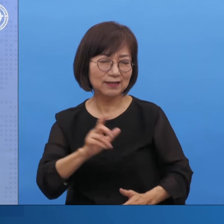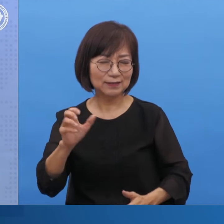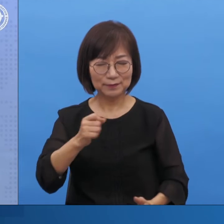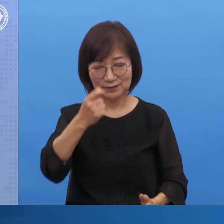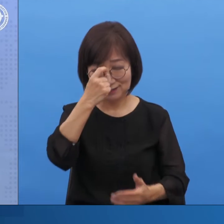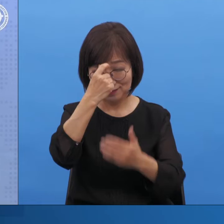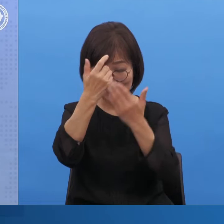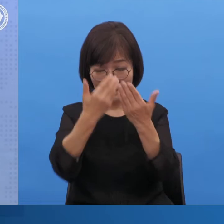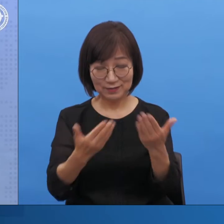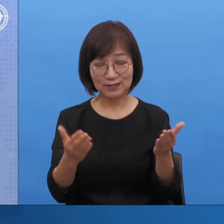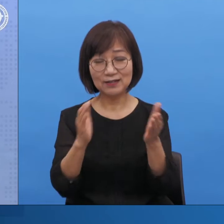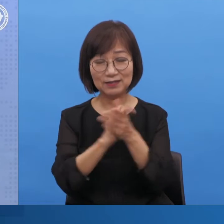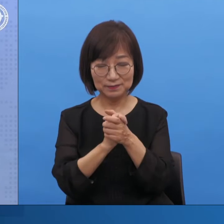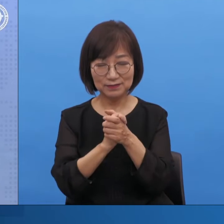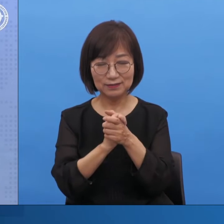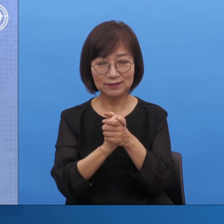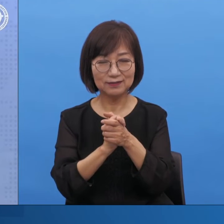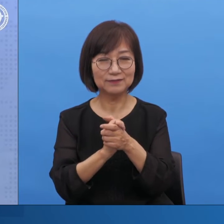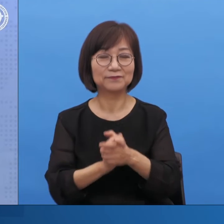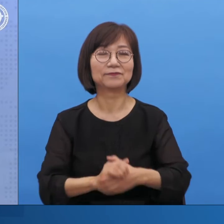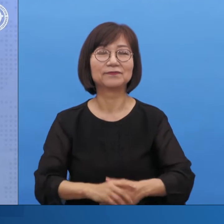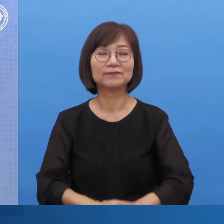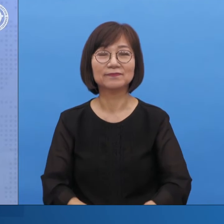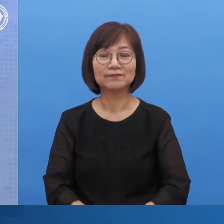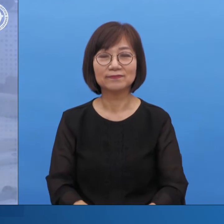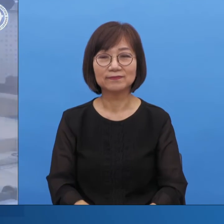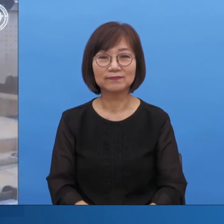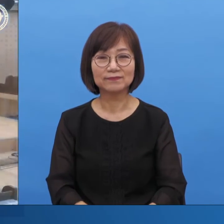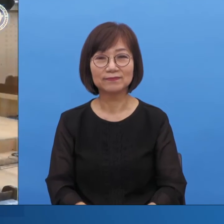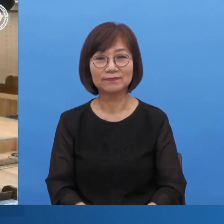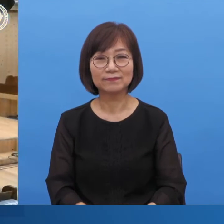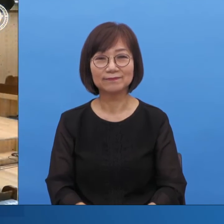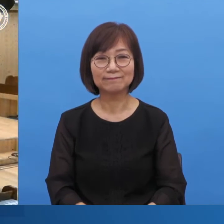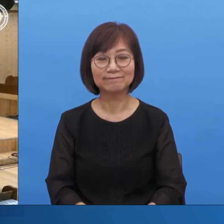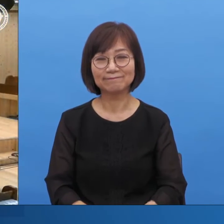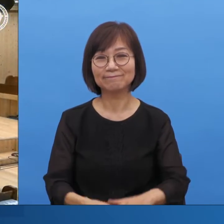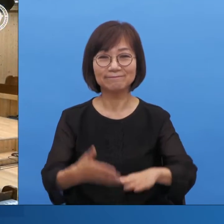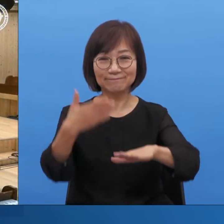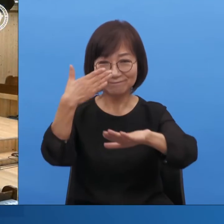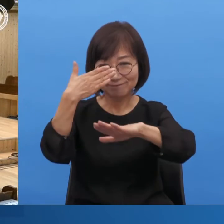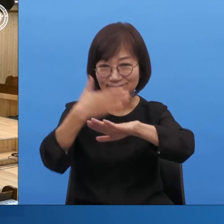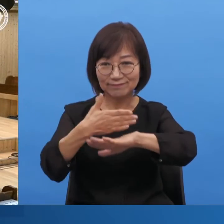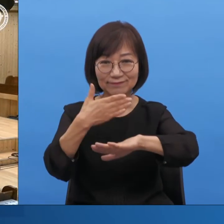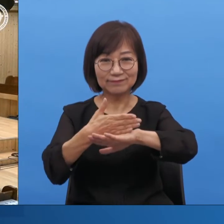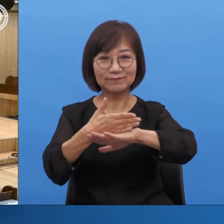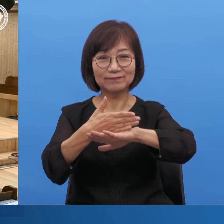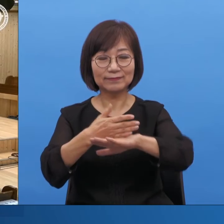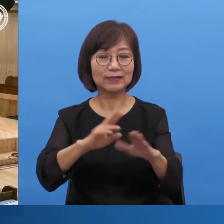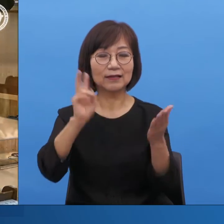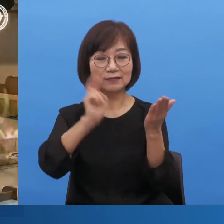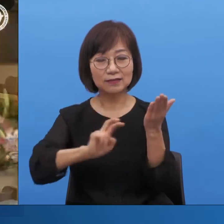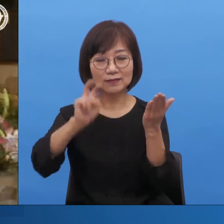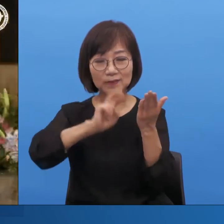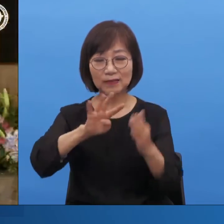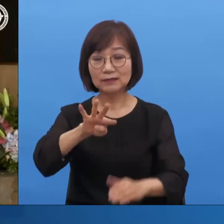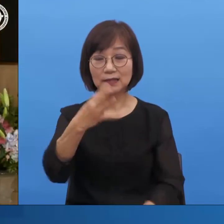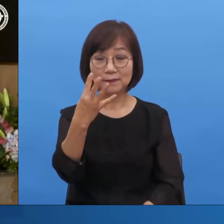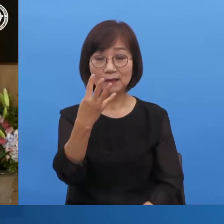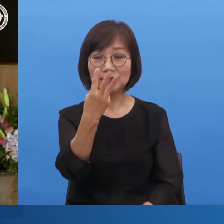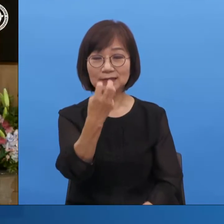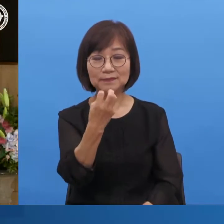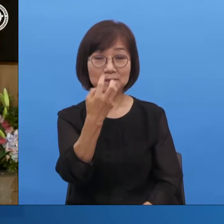기도하옵나이다. Jesus Christ's name we pray. Amen. 말씀 감사합니다. Thank you for the word. 우리 찬송의